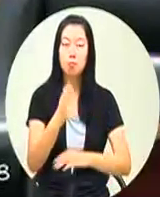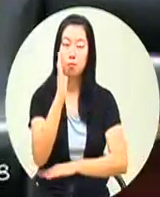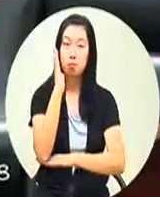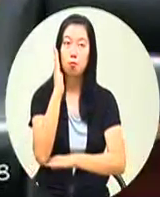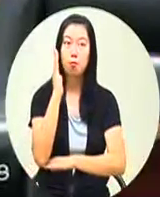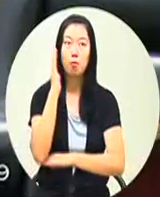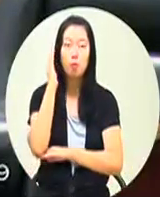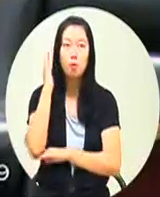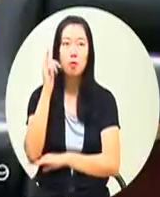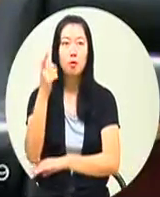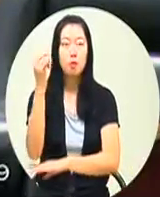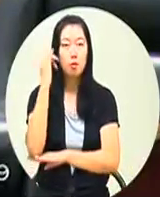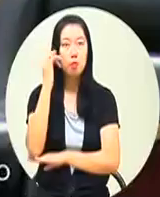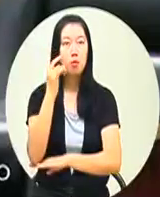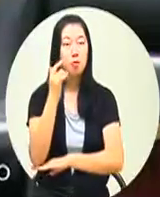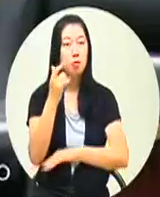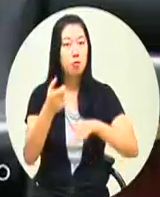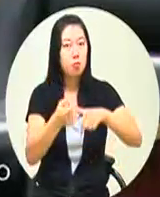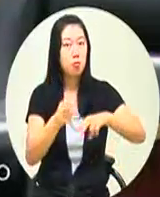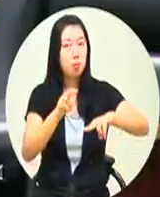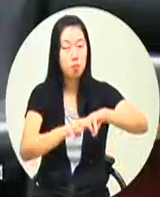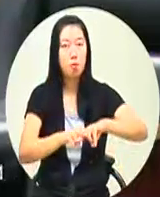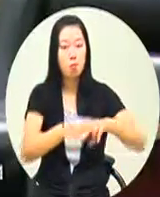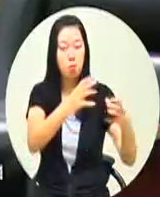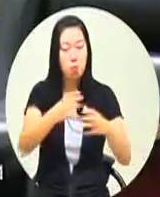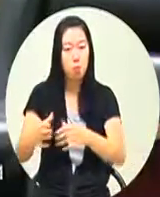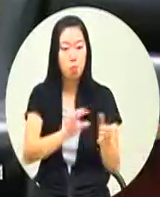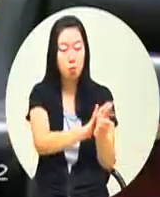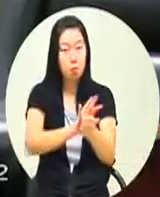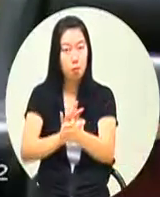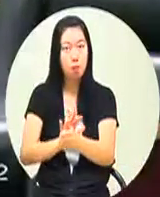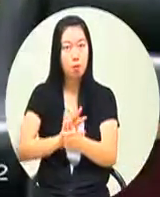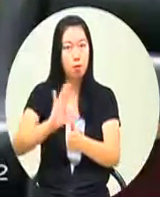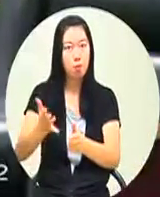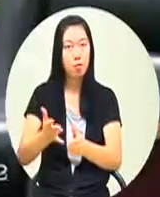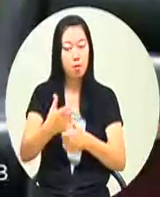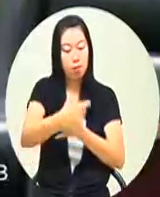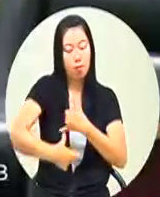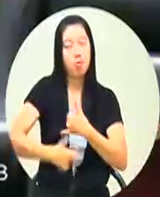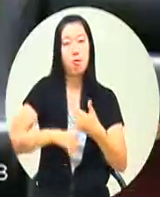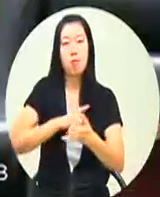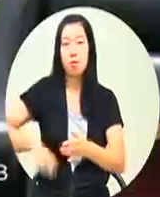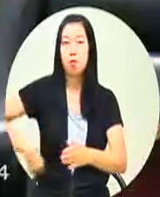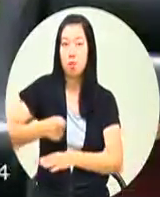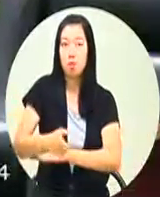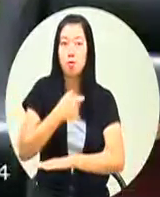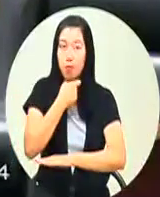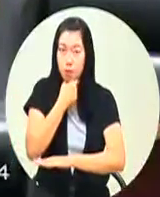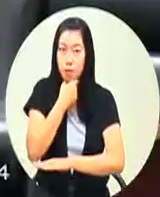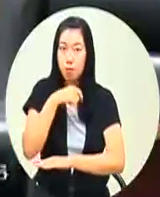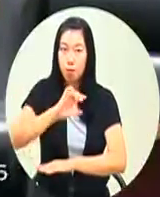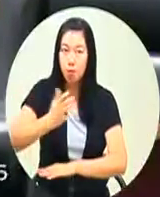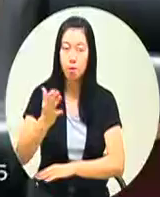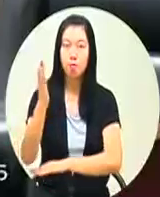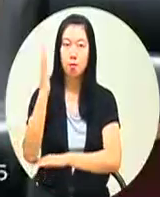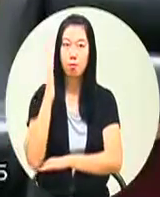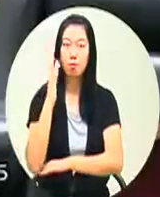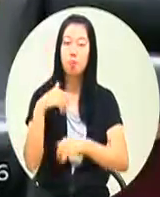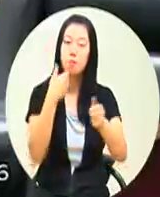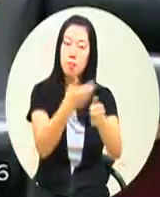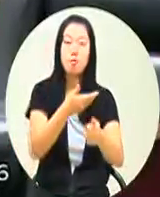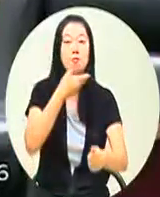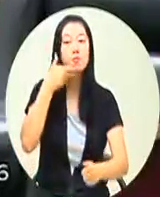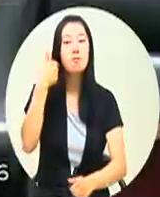的公共设施的服务，可是必须要付出一些代价，可是政府又提供一些利多来鼓励他们，我觉